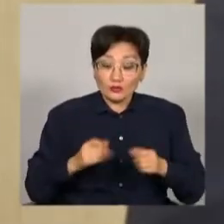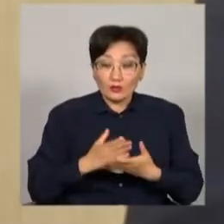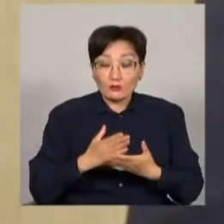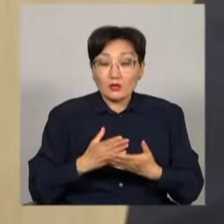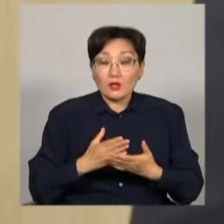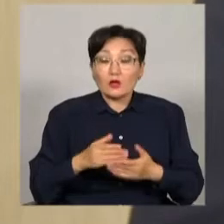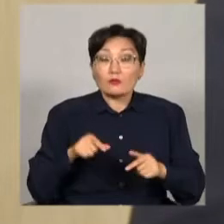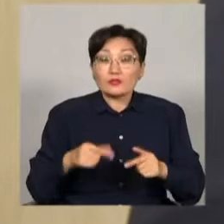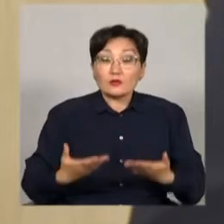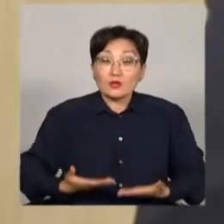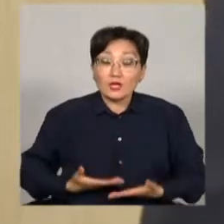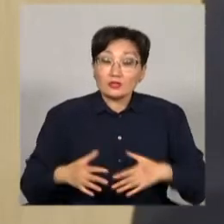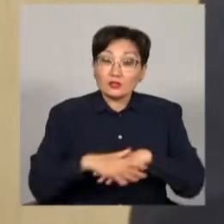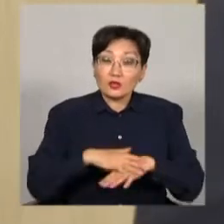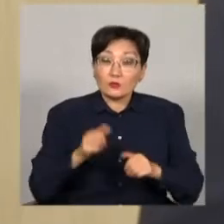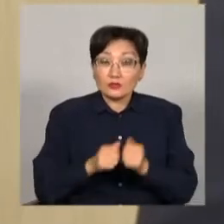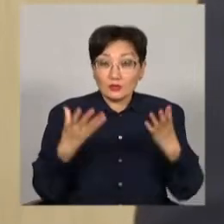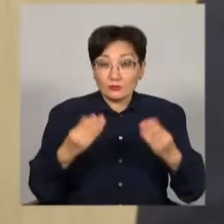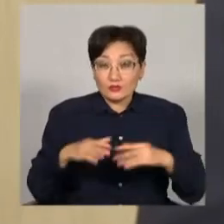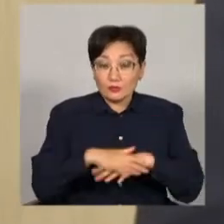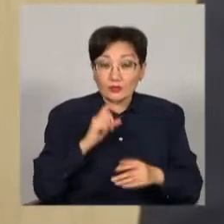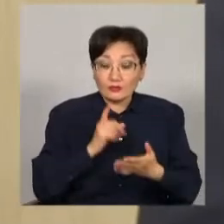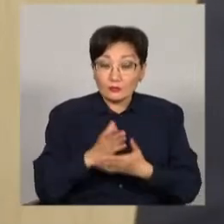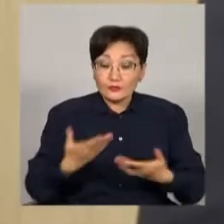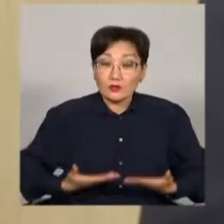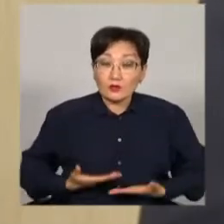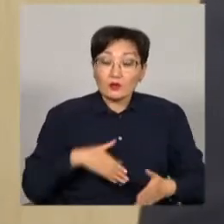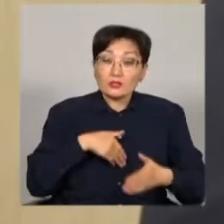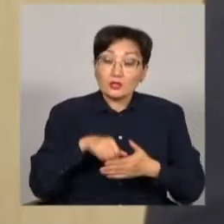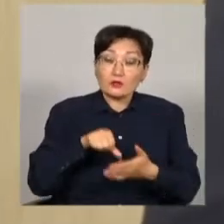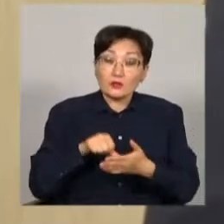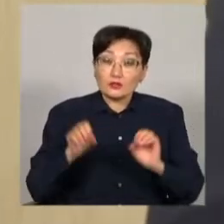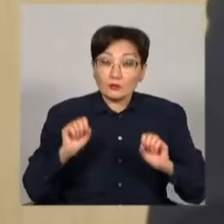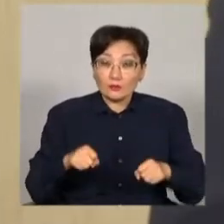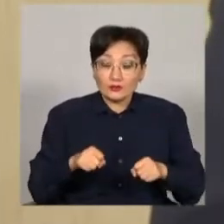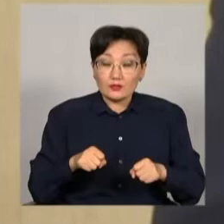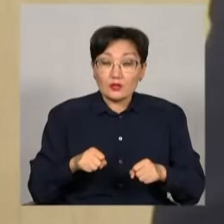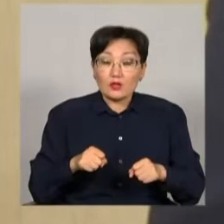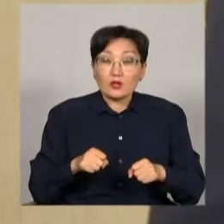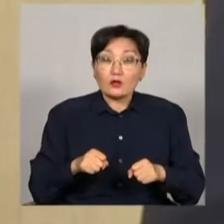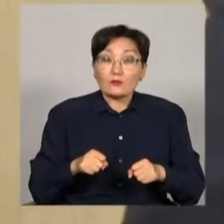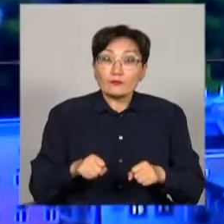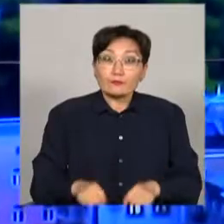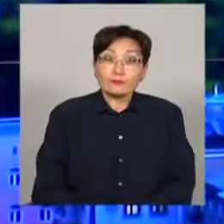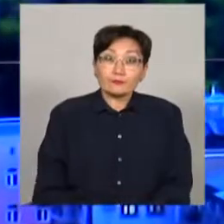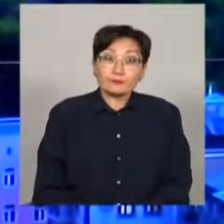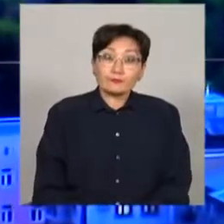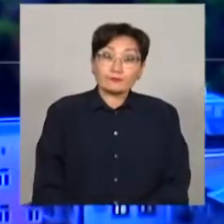ішінде тұрып жатқан халықтың күнделікті қоғамдық саяси өмірге белсене араласу мүмкіндігіне үлкен жол ашылып жатқан сияқты.